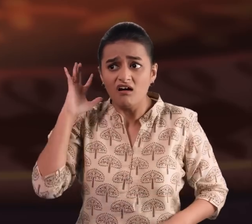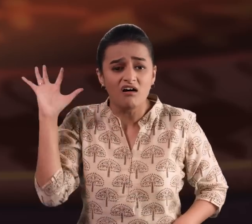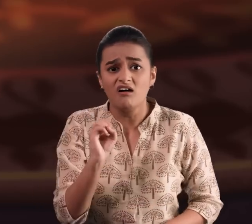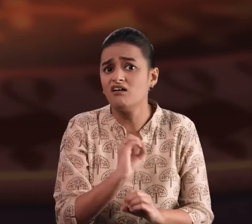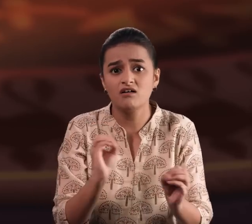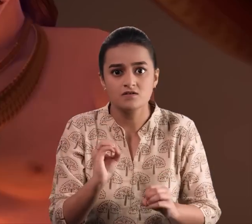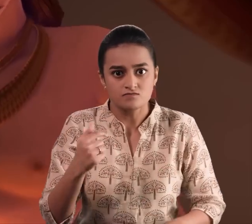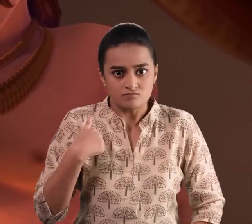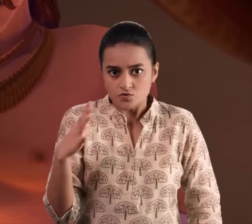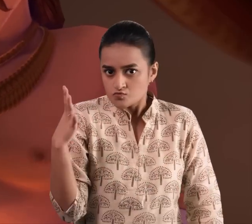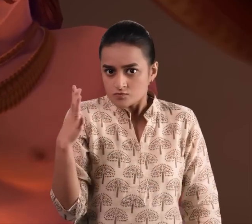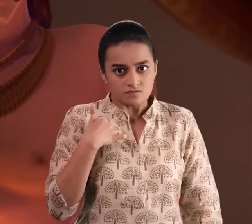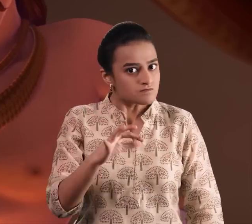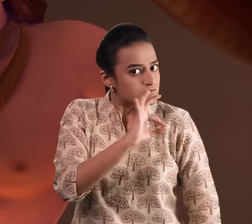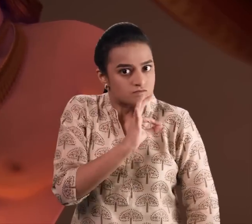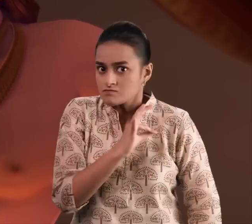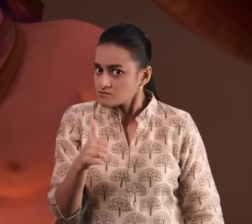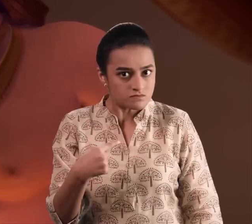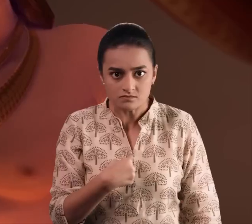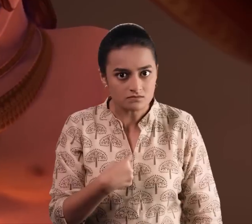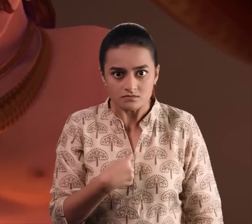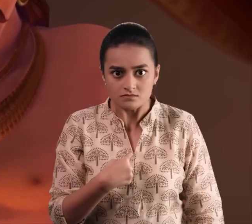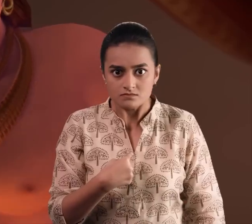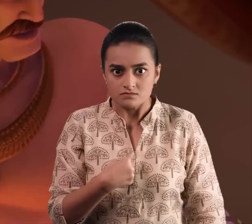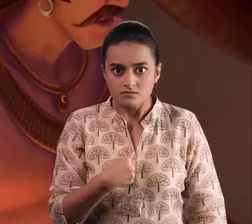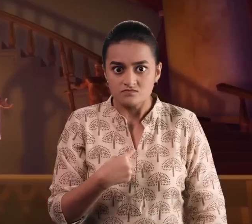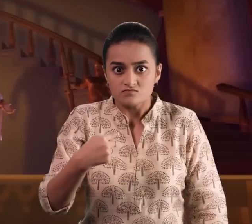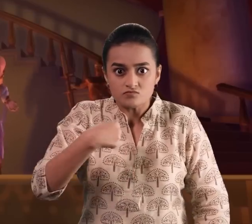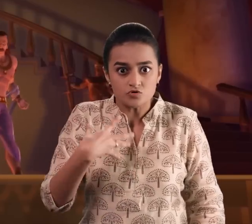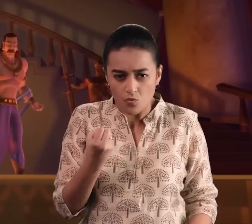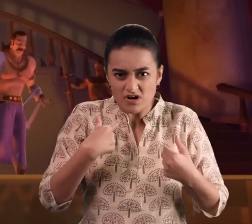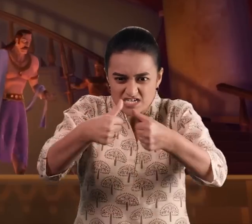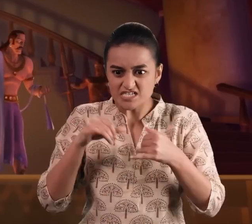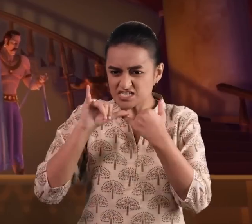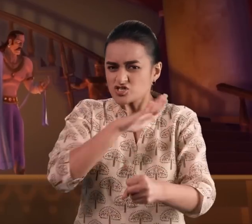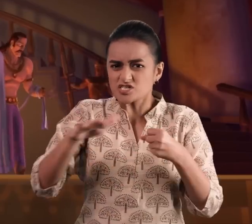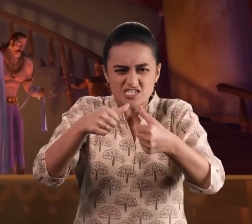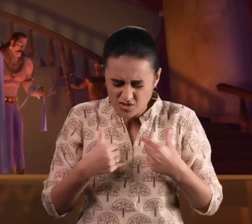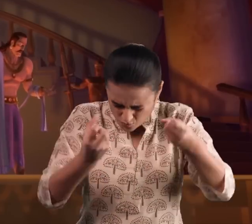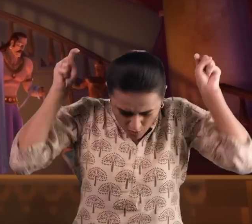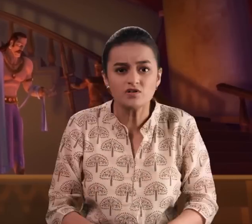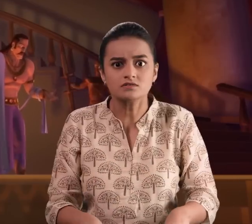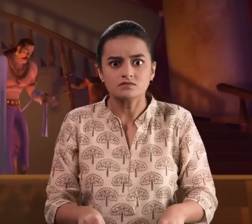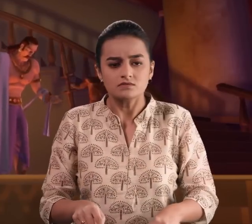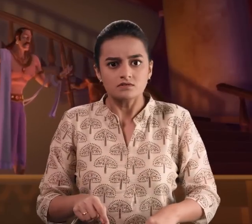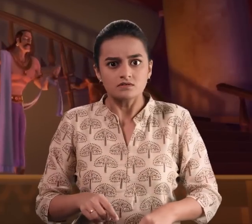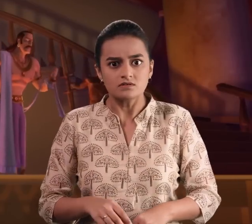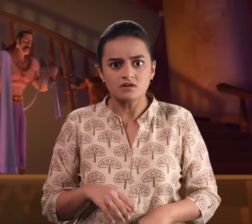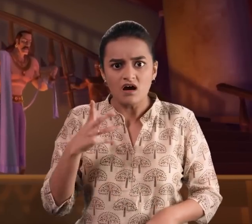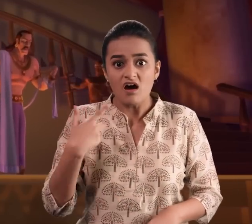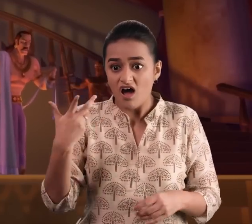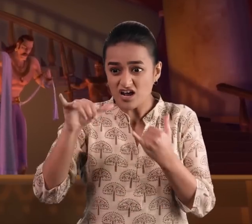उसका कोई समाचार नहीं मिला। मुझे प्रतीक्षा करने की आदत नहीं है। मुझे समाचार चाहिए, समाचार चाहिए